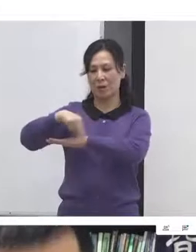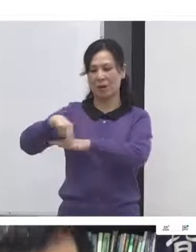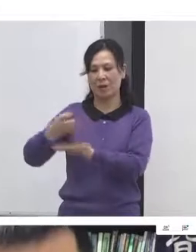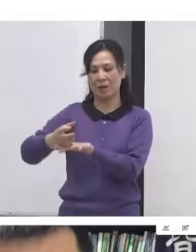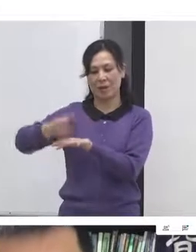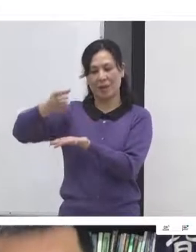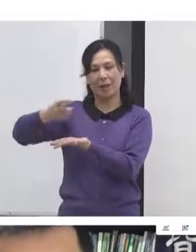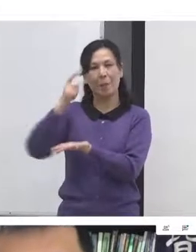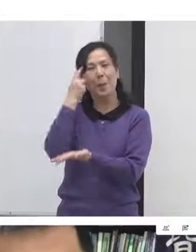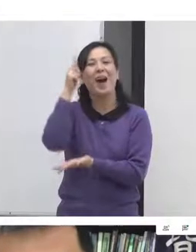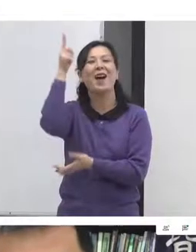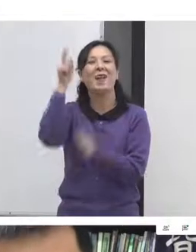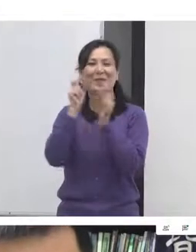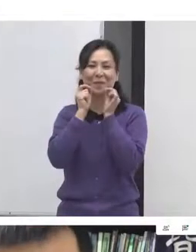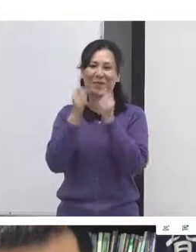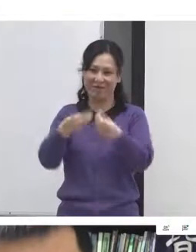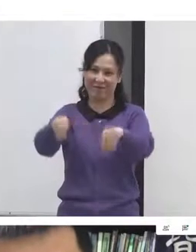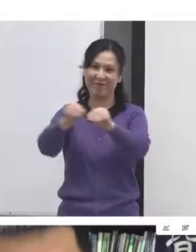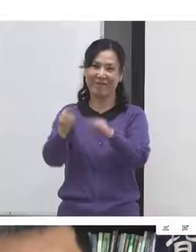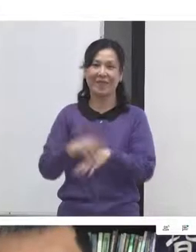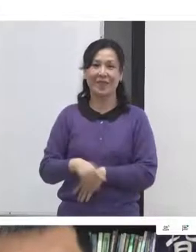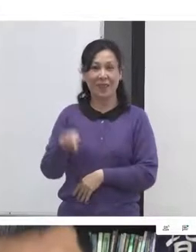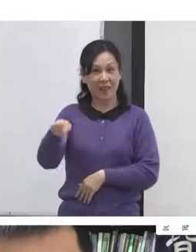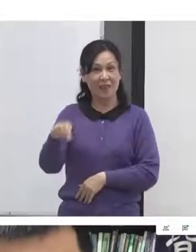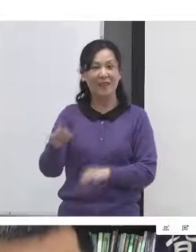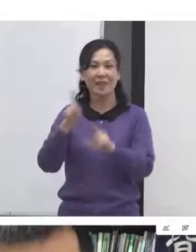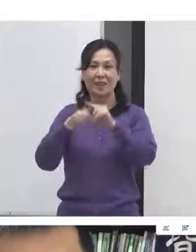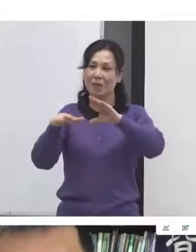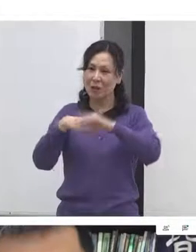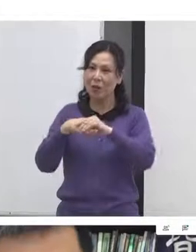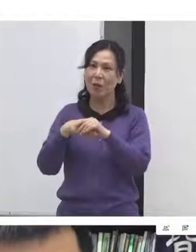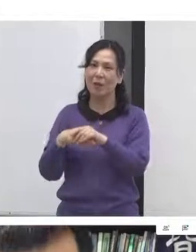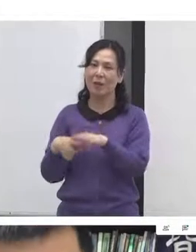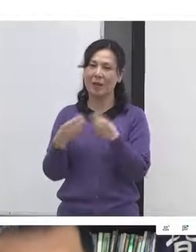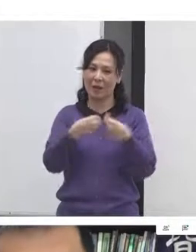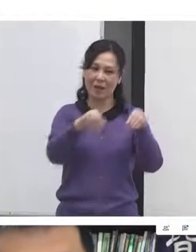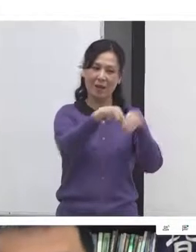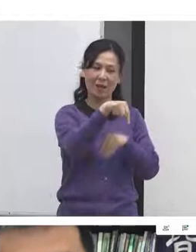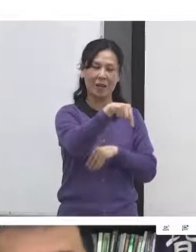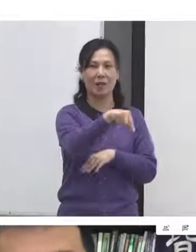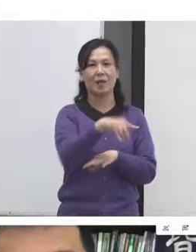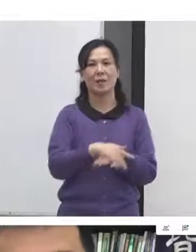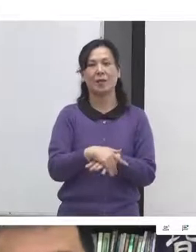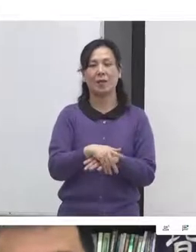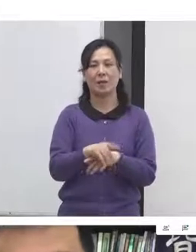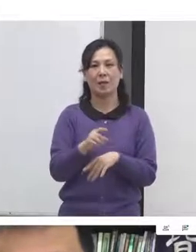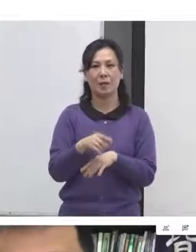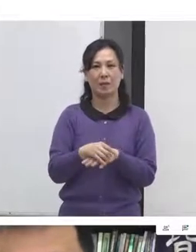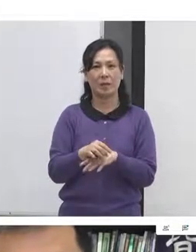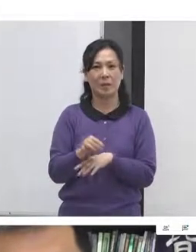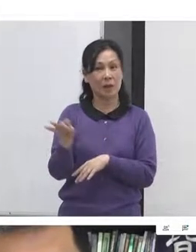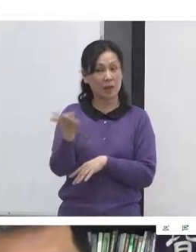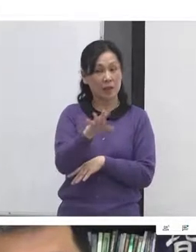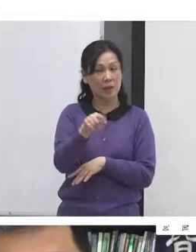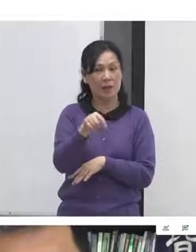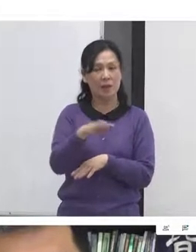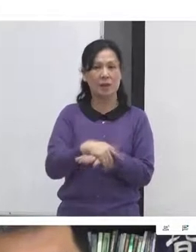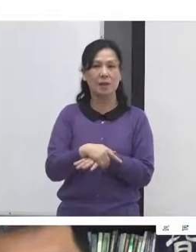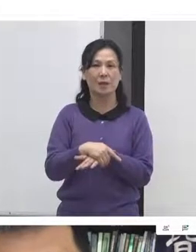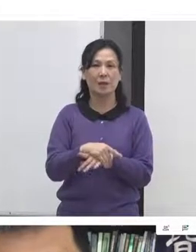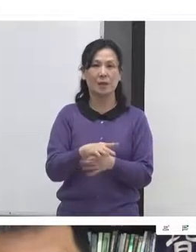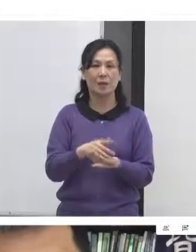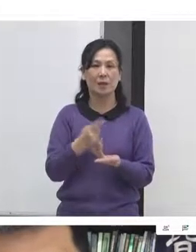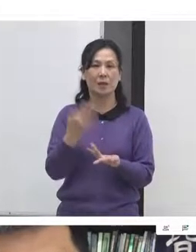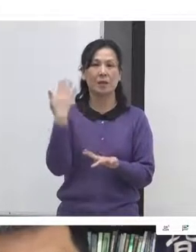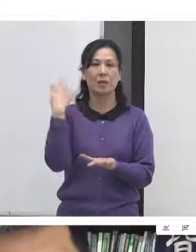纪念品。那这个纪念品就是中文版的纪念品，也有送给 Tim Berners-Lee， 就是透过那个萧景登，那时